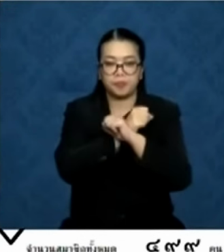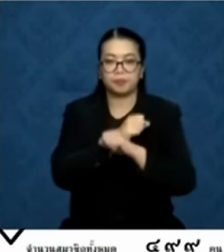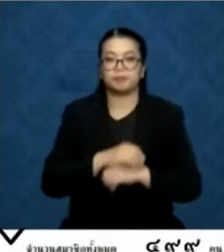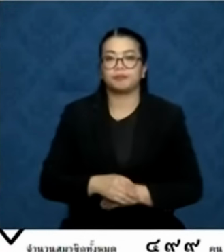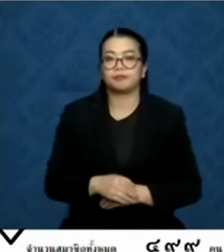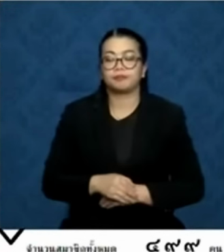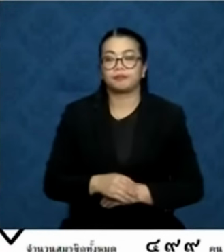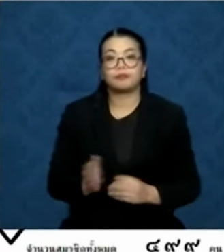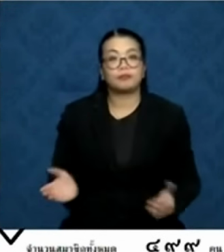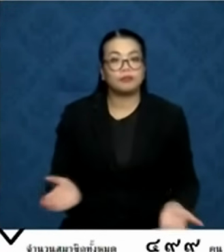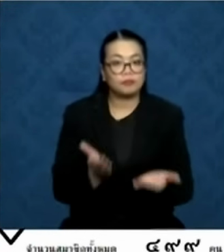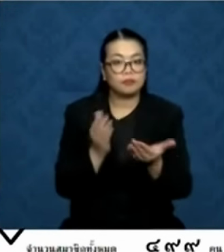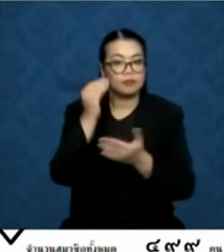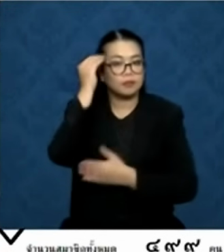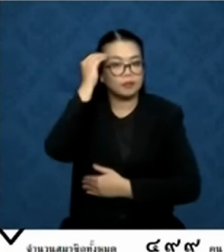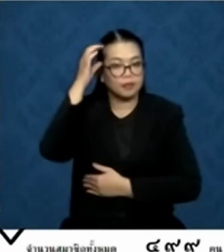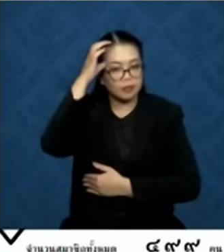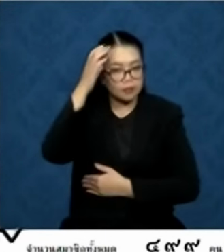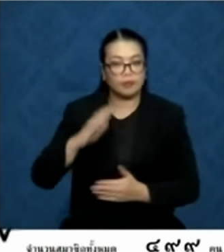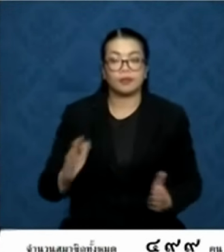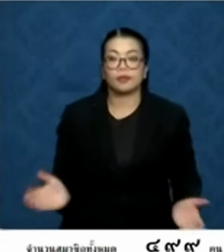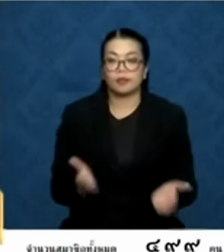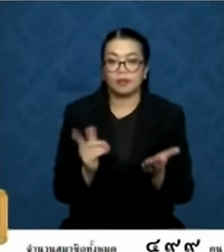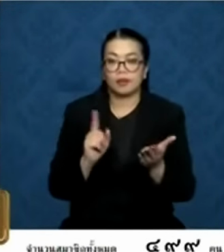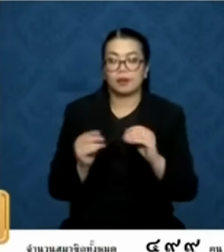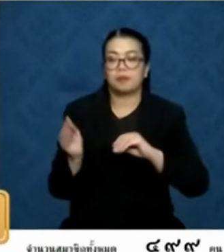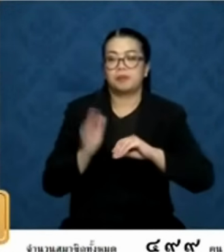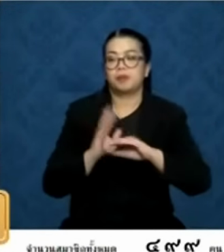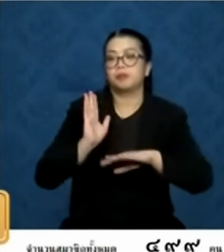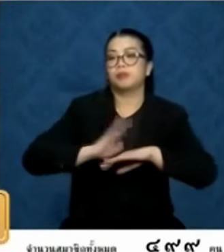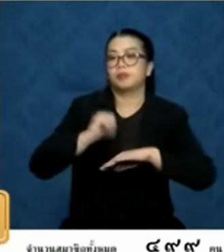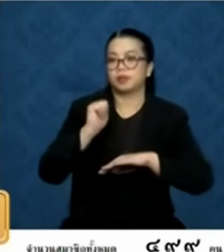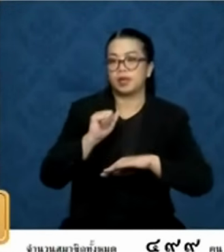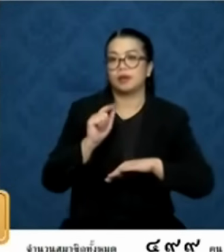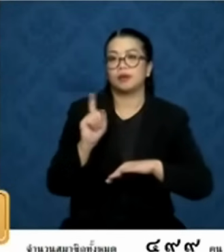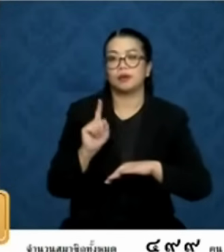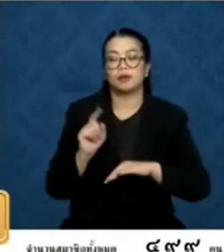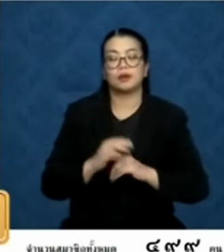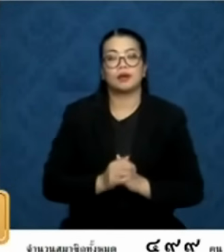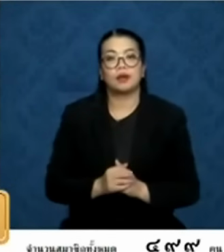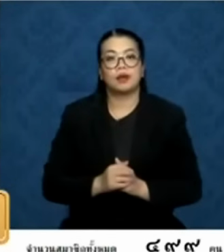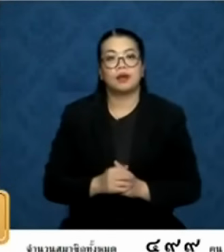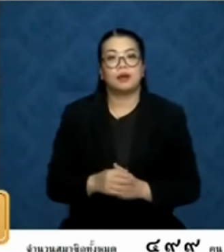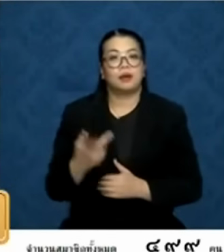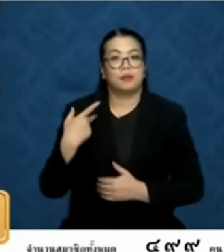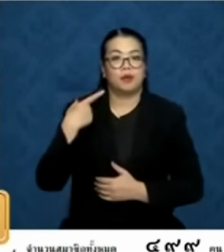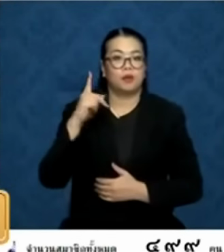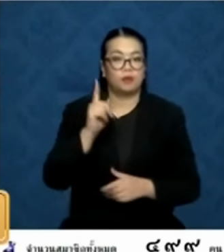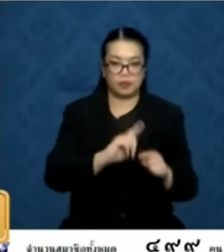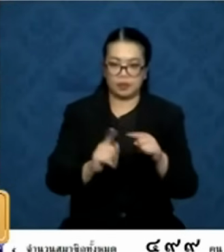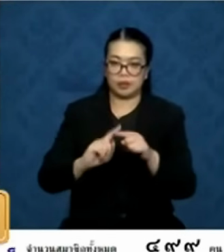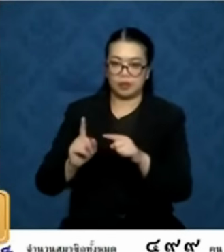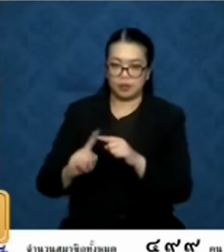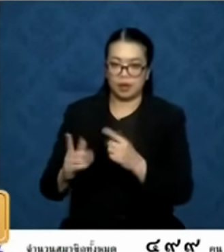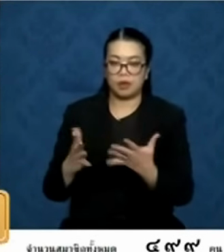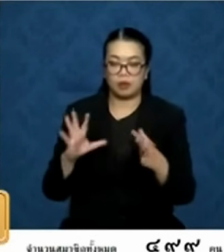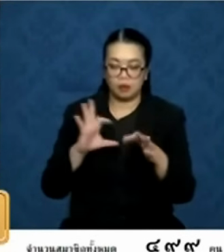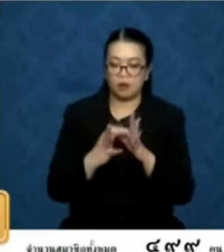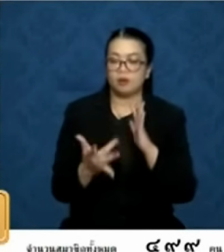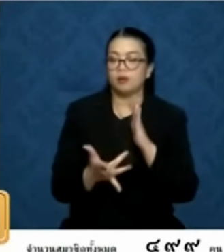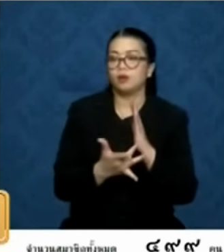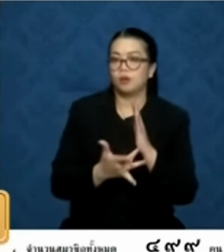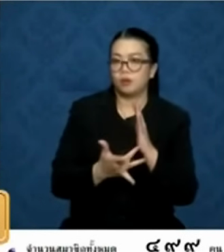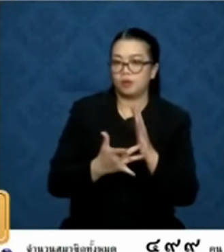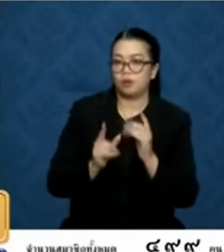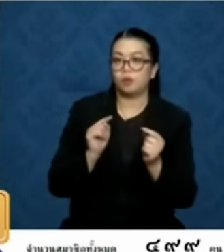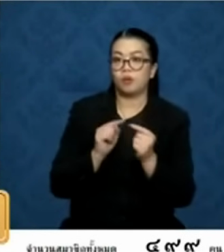ริมการให้ความรู้เพิ่มทักษะและใช้ประโยชน์จากความก้าวหน้าทางเทคโนโลยี